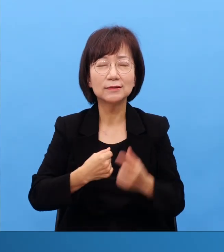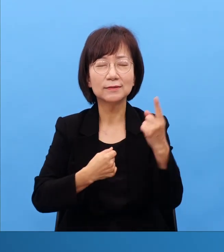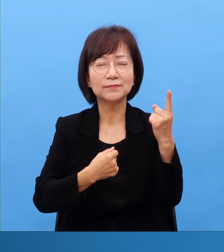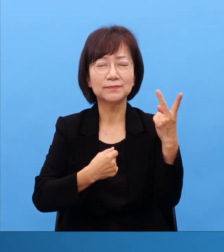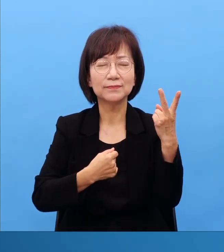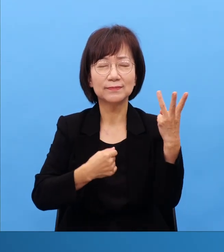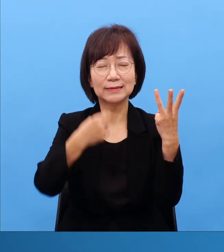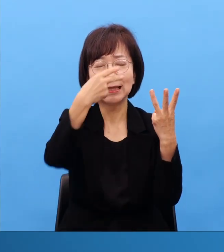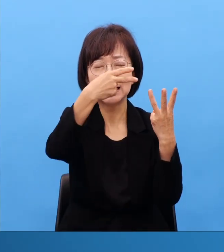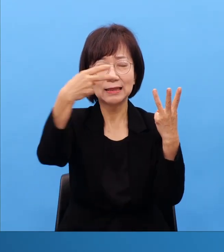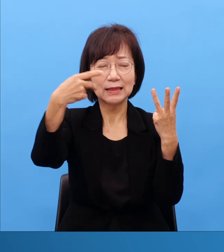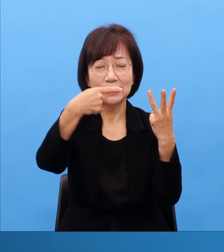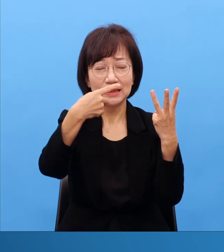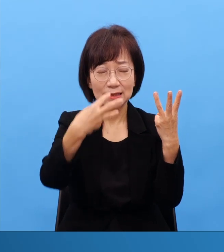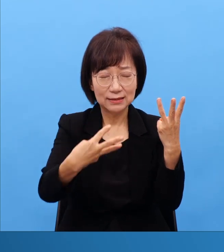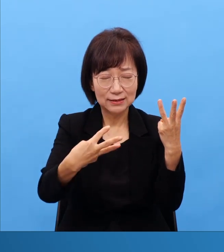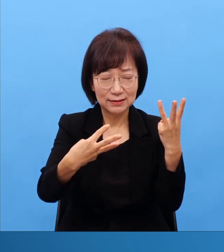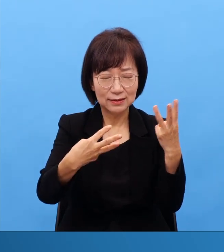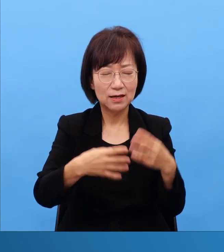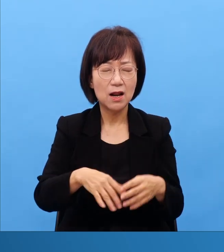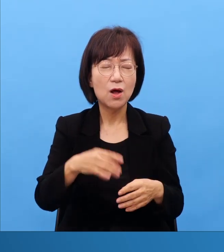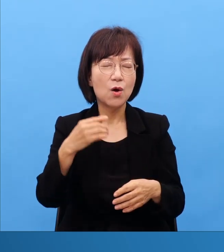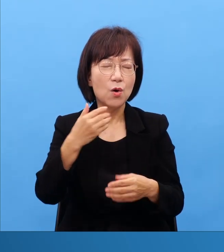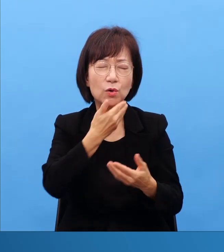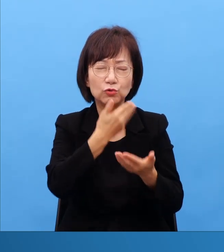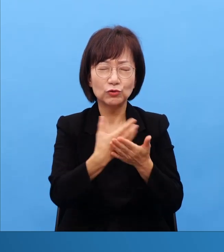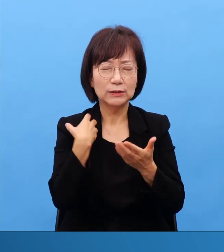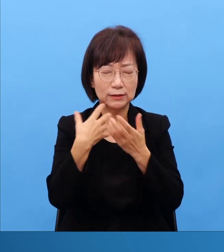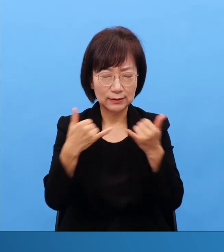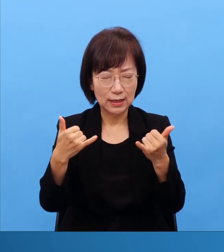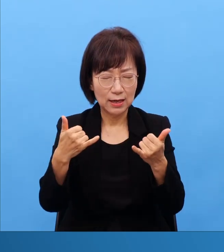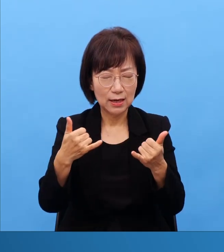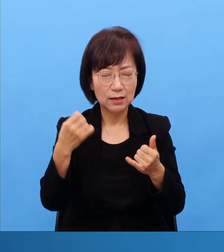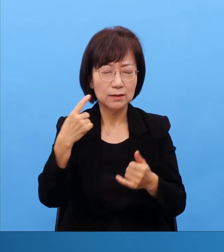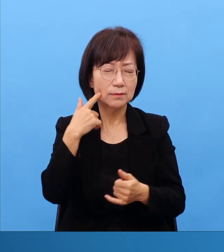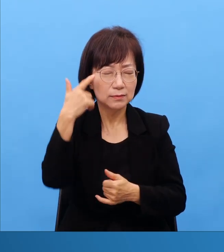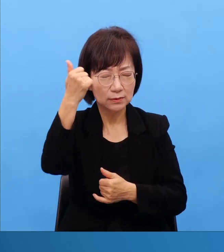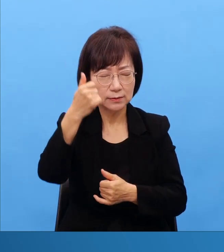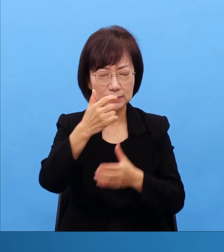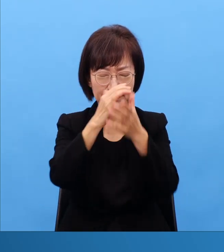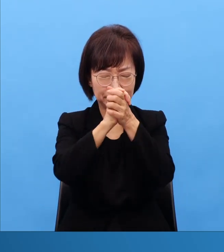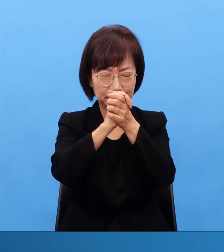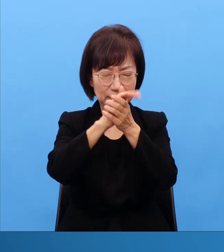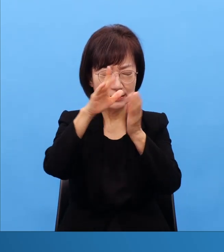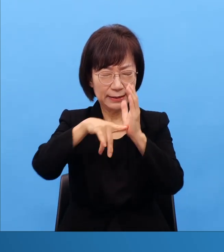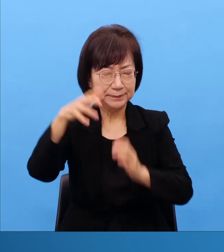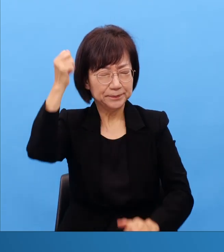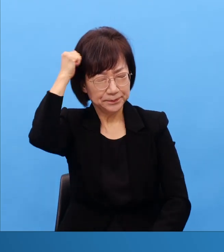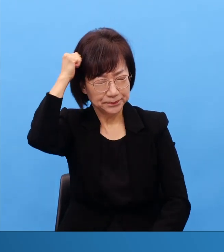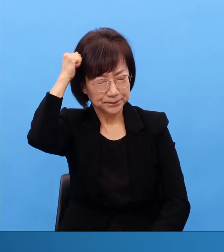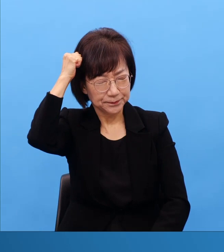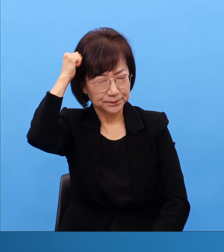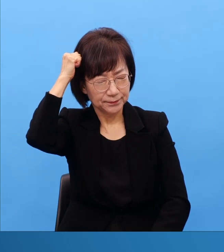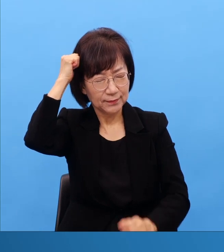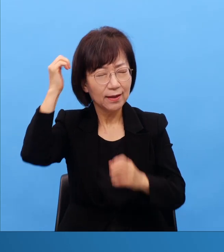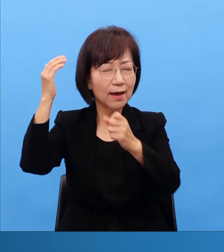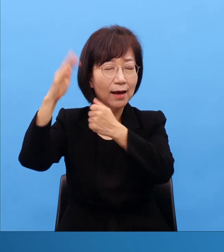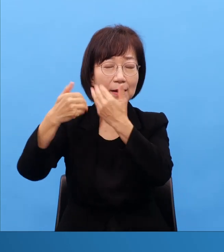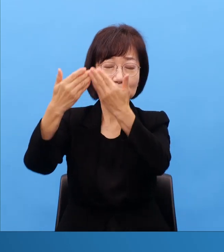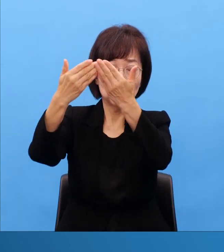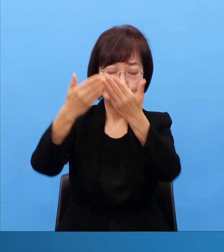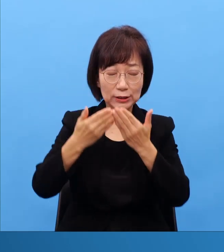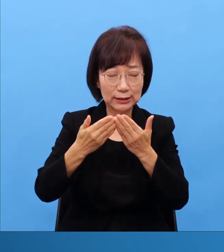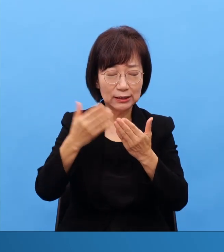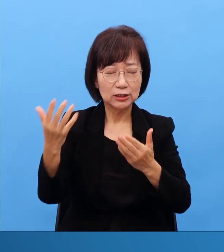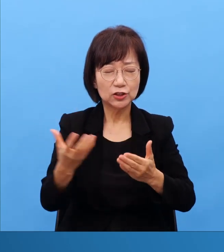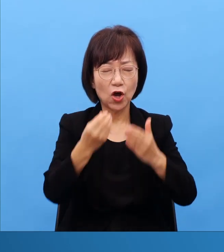중직자와 교역자들 기도 속에 선명하게 담겨져서 하나님 주신 성전에 하나님의